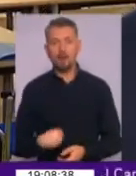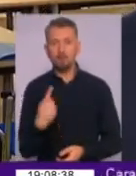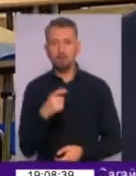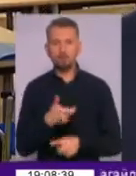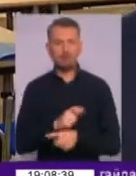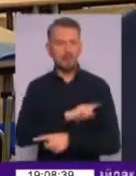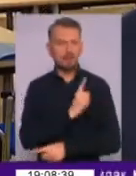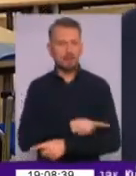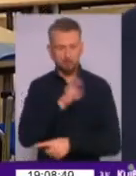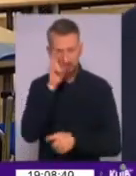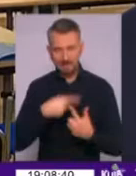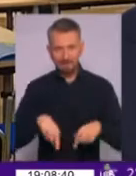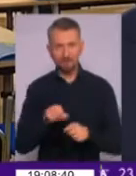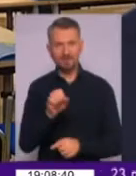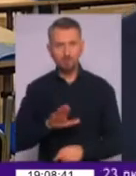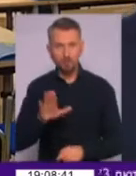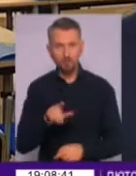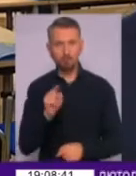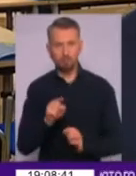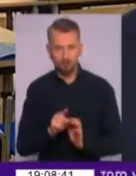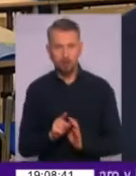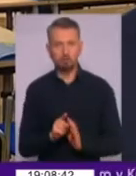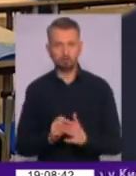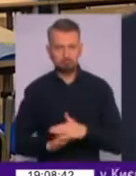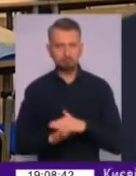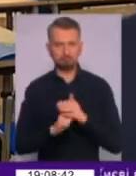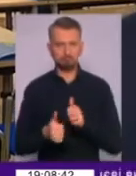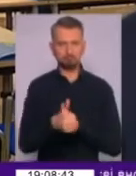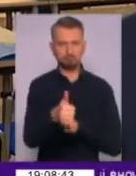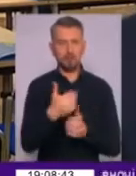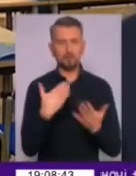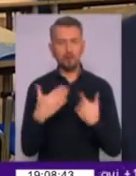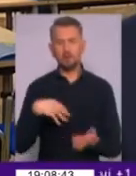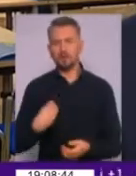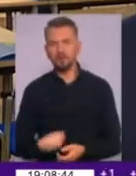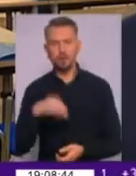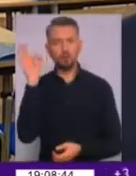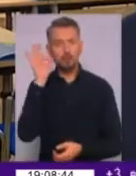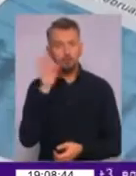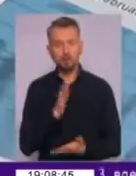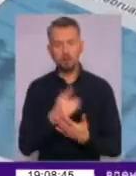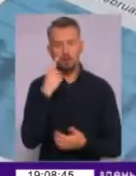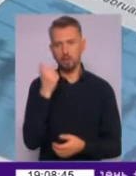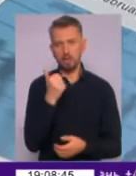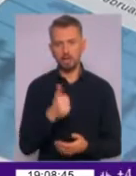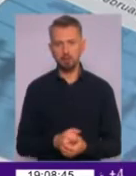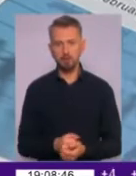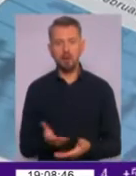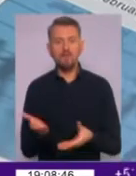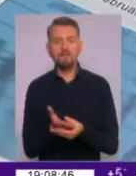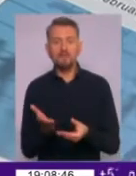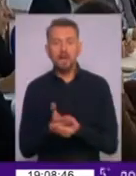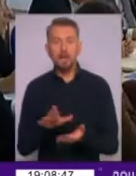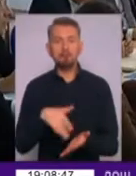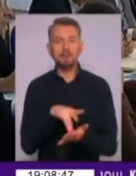найсильніших країн Європи, яка задає тон, і тому відносини з Францією, з Германією для нас є пріоритетними. В ТЕКах міські проекти, для